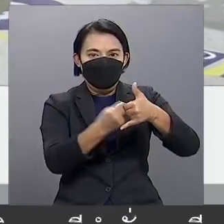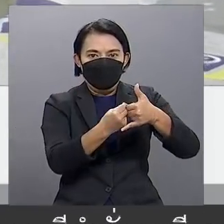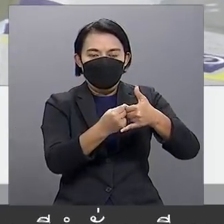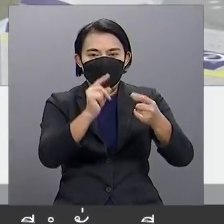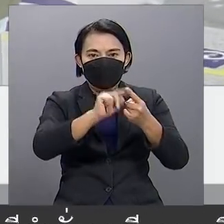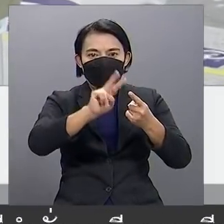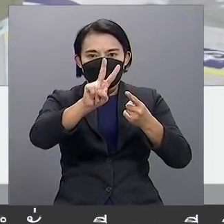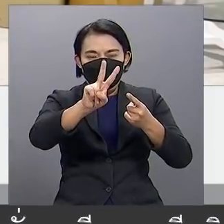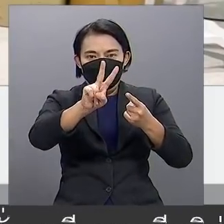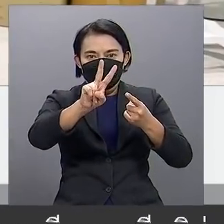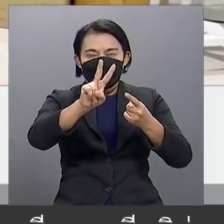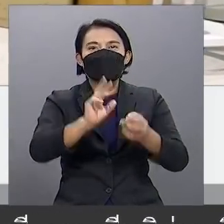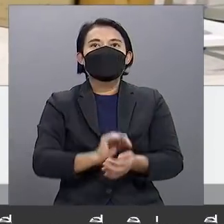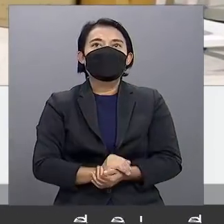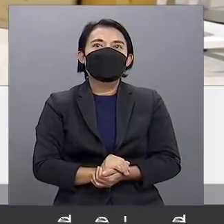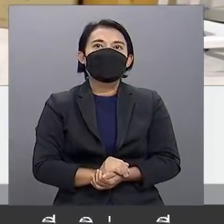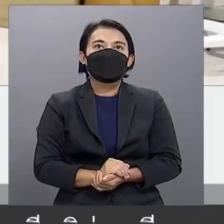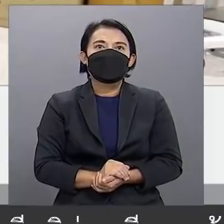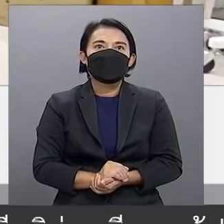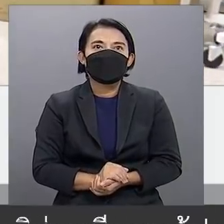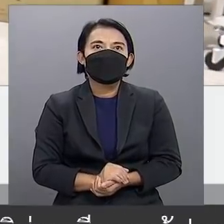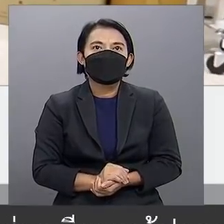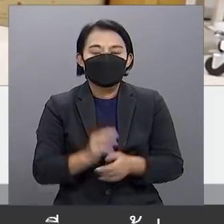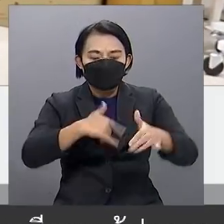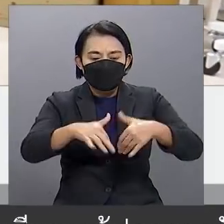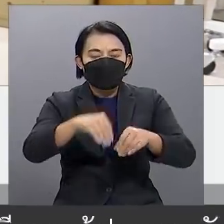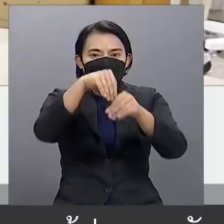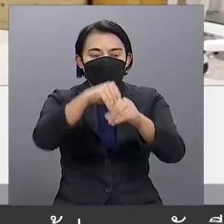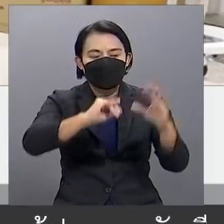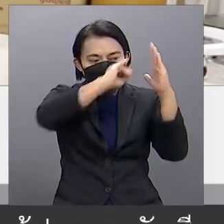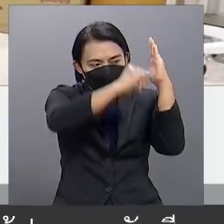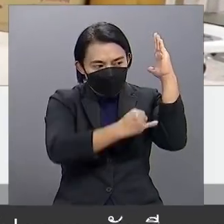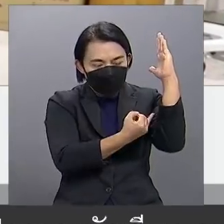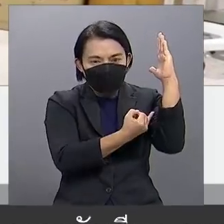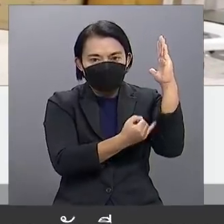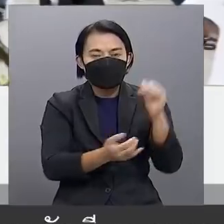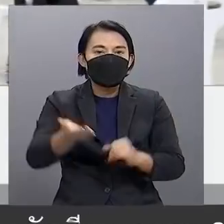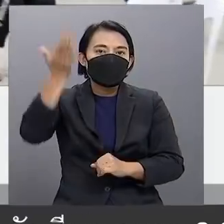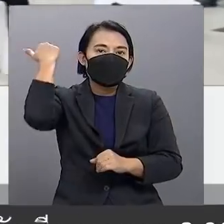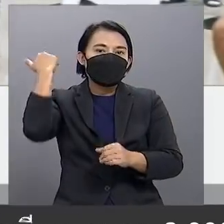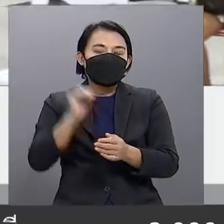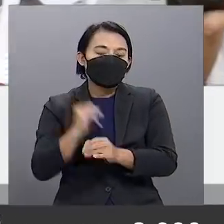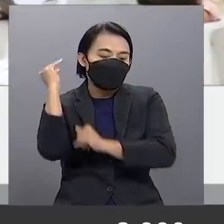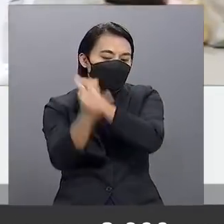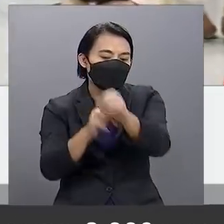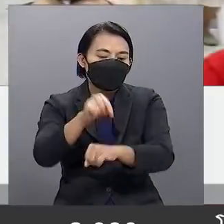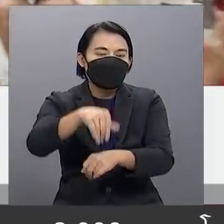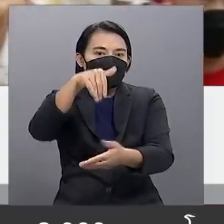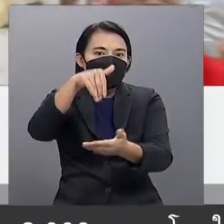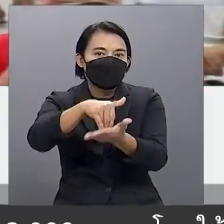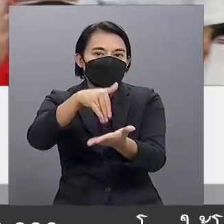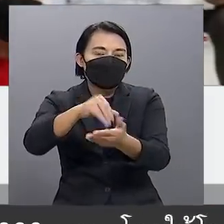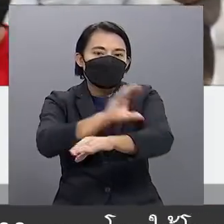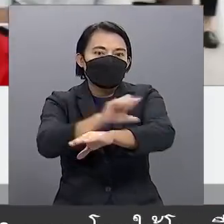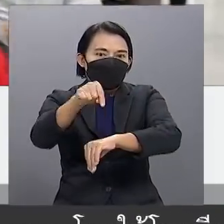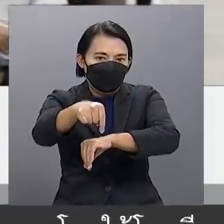แล้วนะคะสำหรบปชาชน Scienceต่างจงหวัดที่เคยเดินทางมาฉีดที่นี้เมื่อถึงกำหนดที่จะต้องฉีดเข็ม